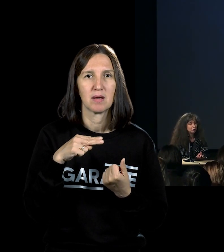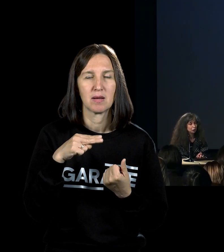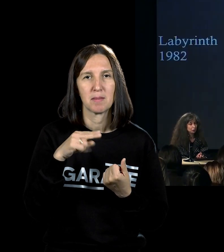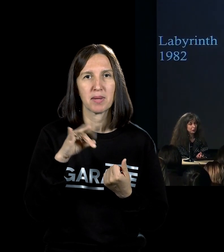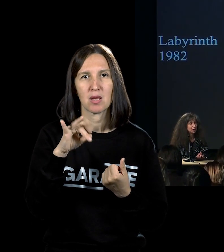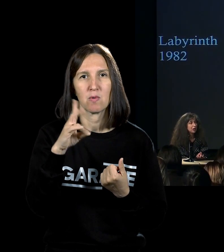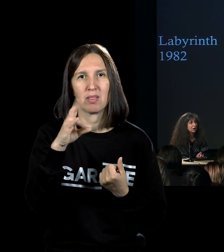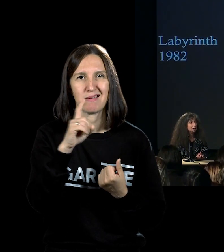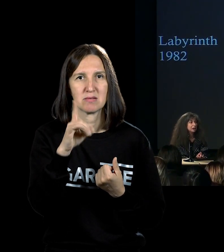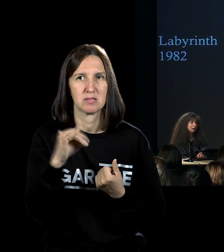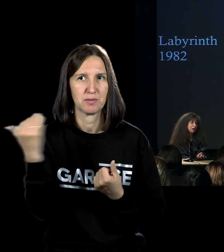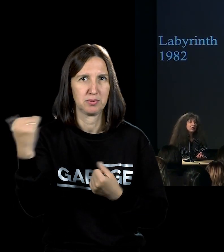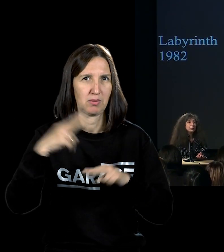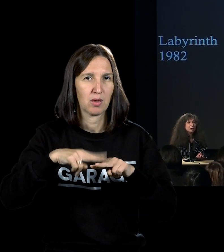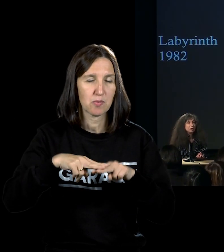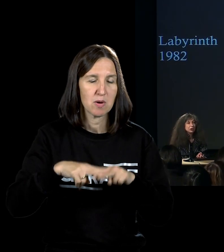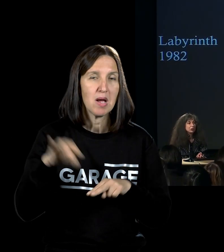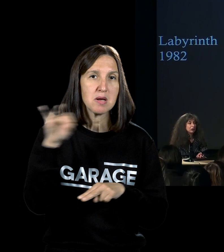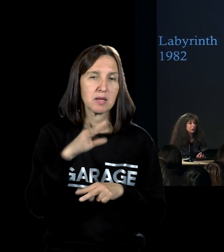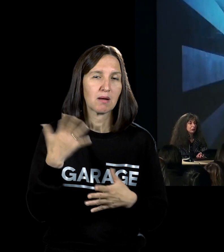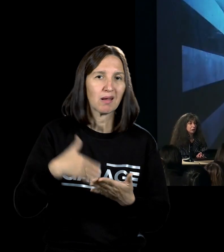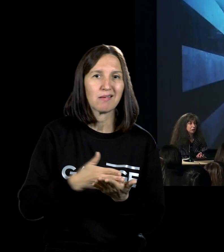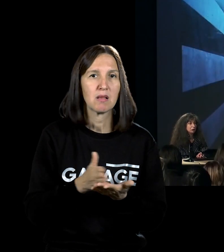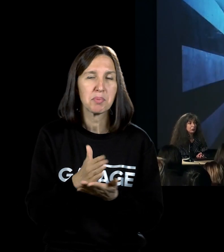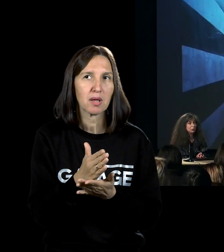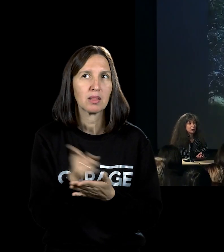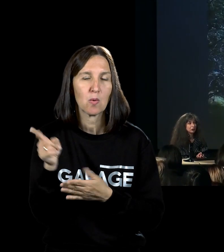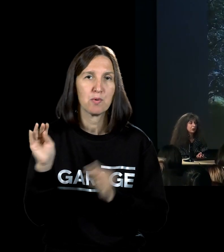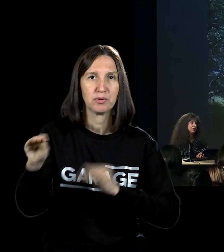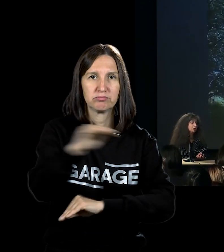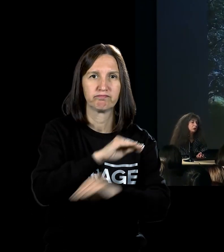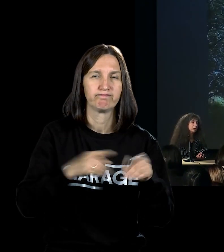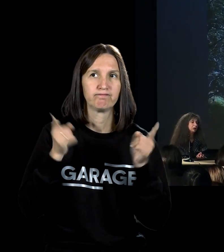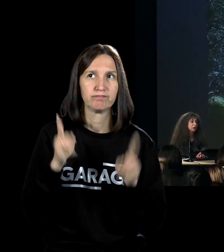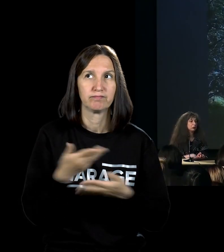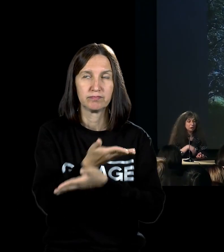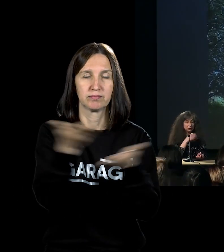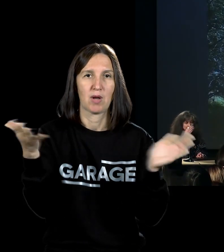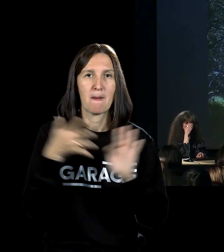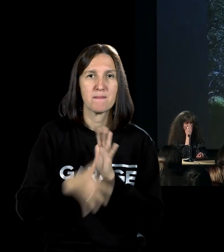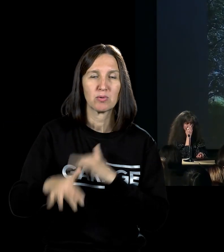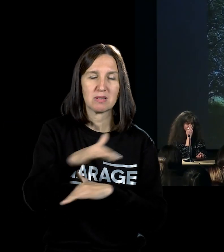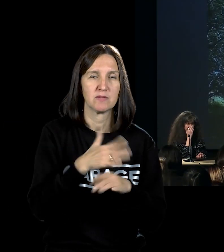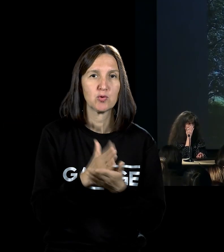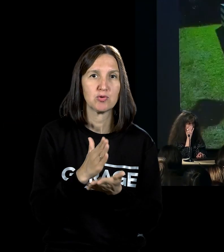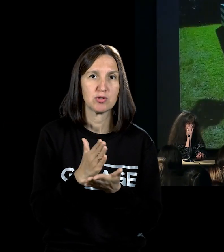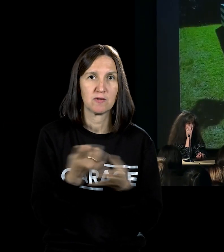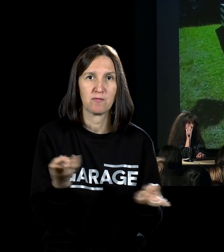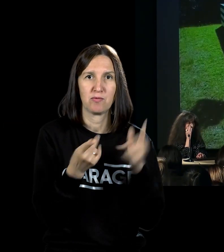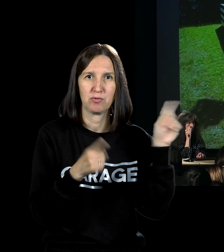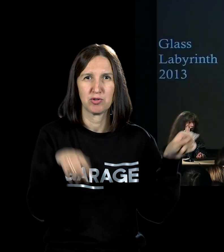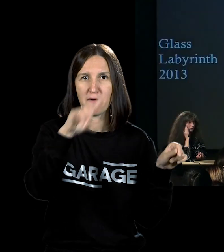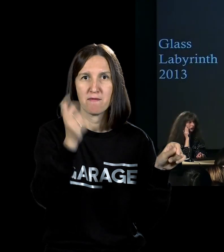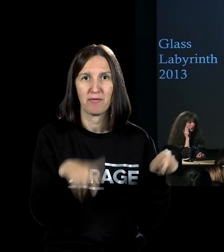пиранезийскими тюрьмами. И какие-то лабиринты он выстраивает в живом пространстве. Вот один такой лабиринт, существующий в Италии,